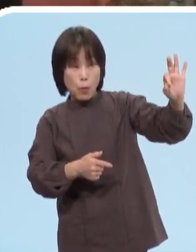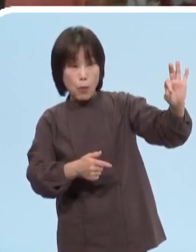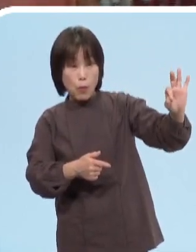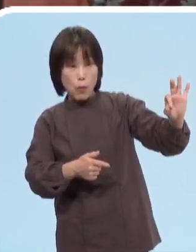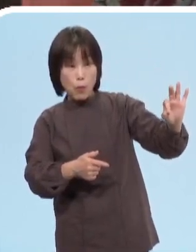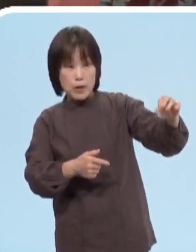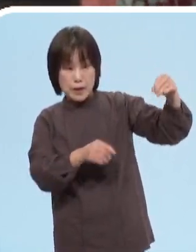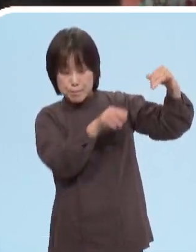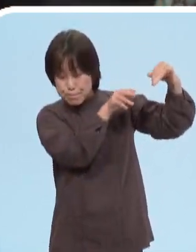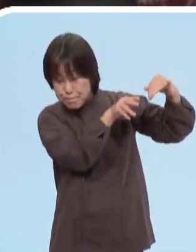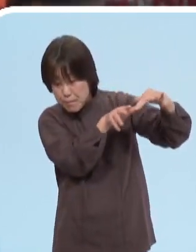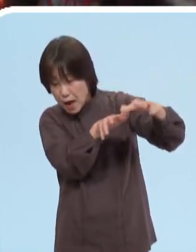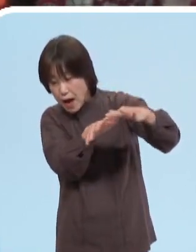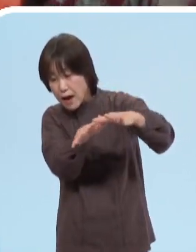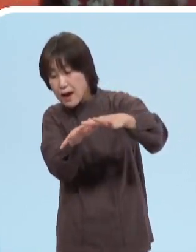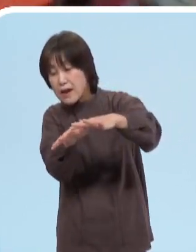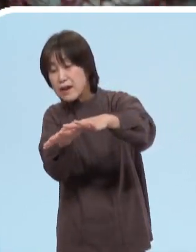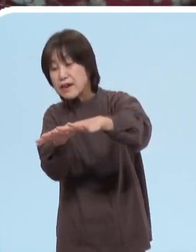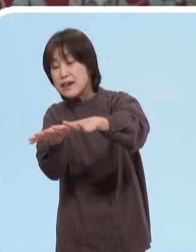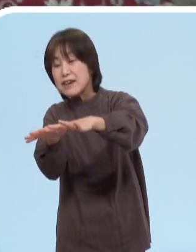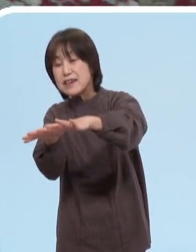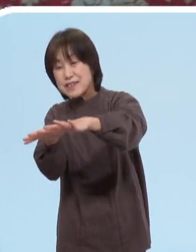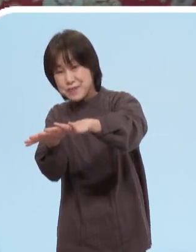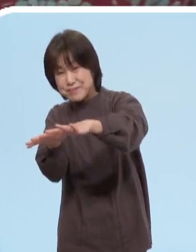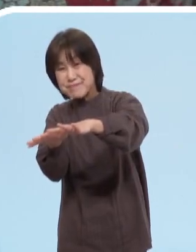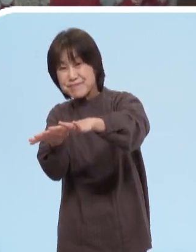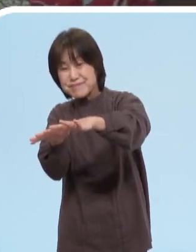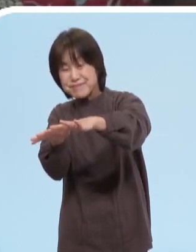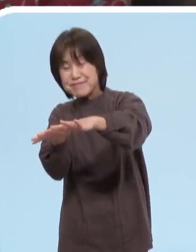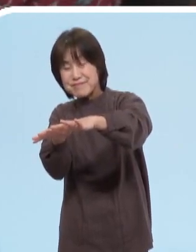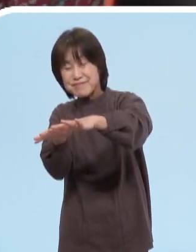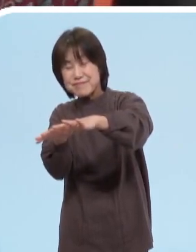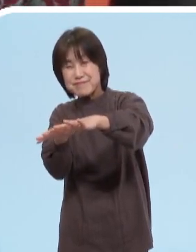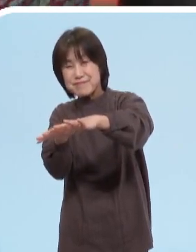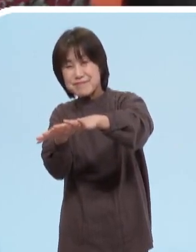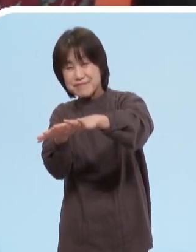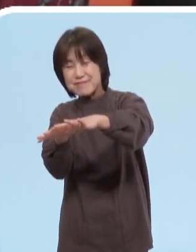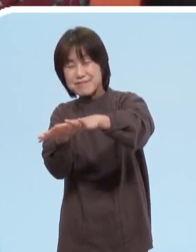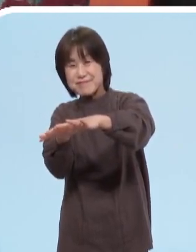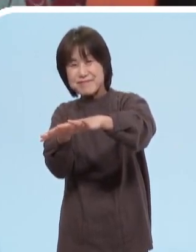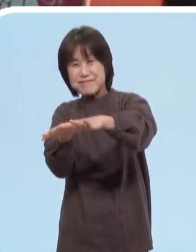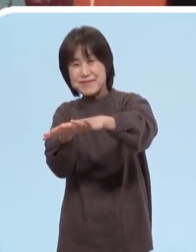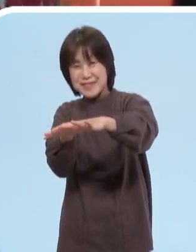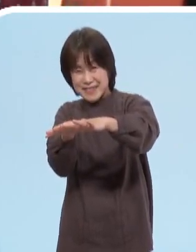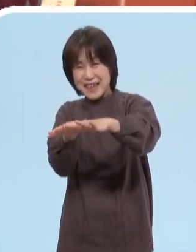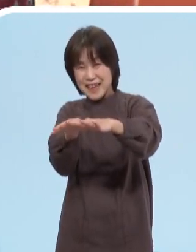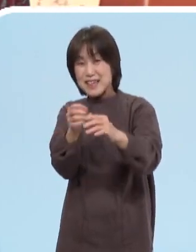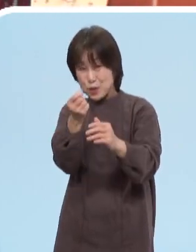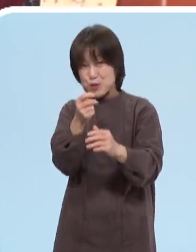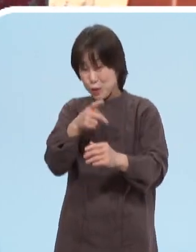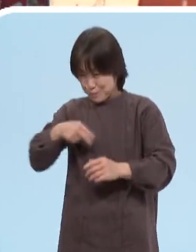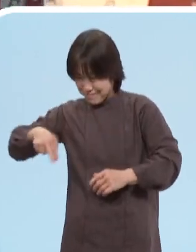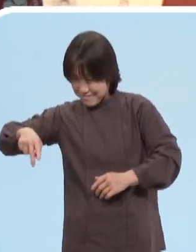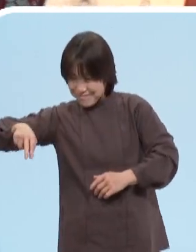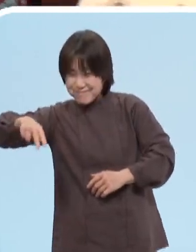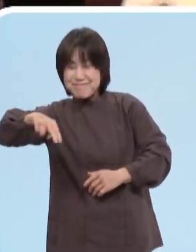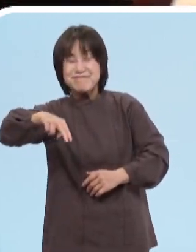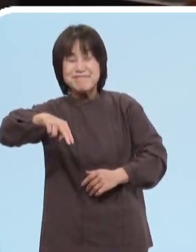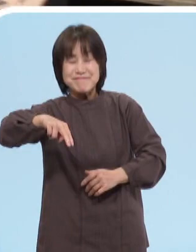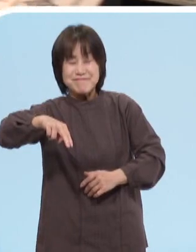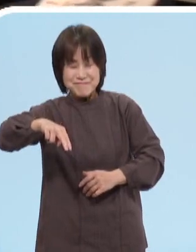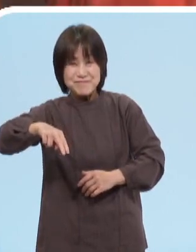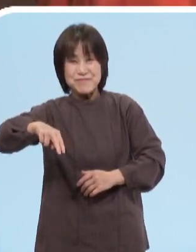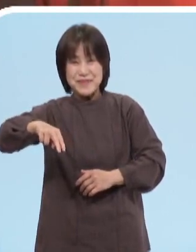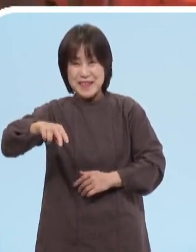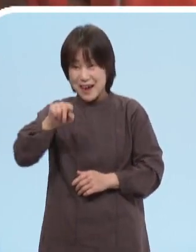に、こう向きで光が差すことになります。 はい、 でそうするとちょっとお堂の正面に回っていただき